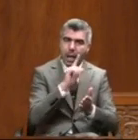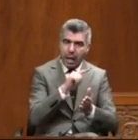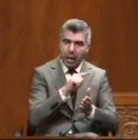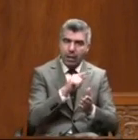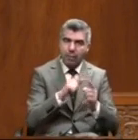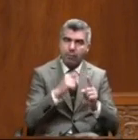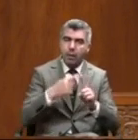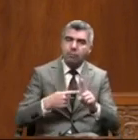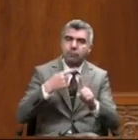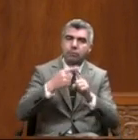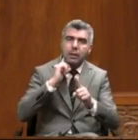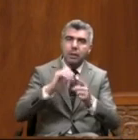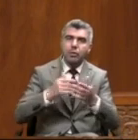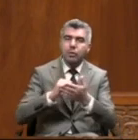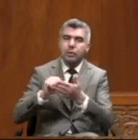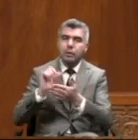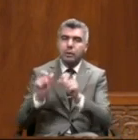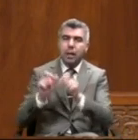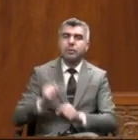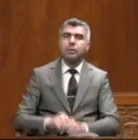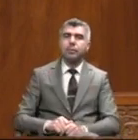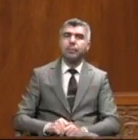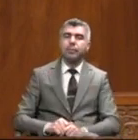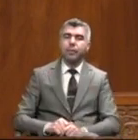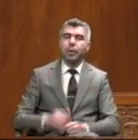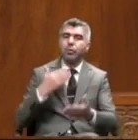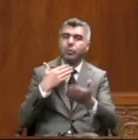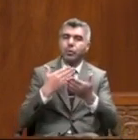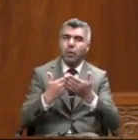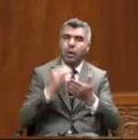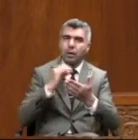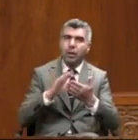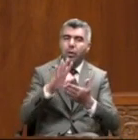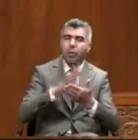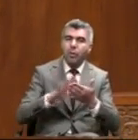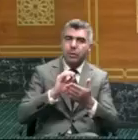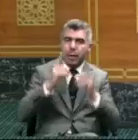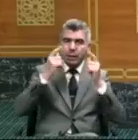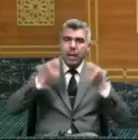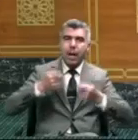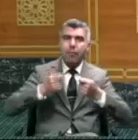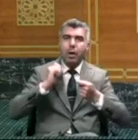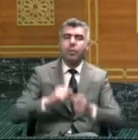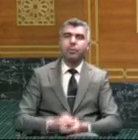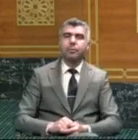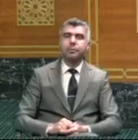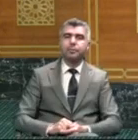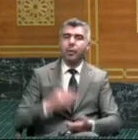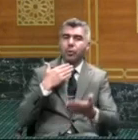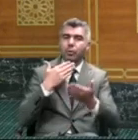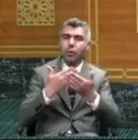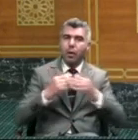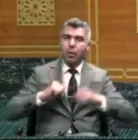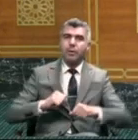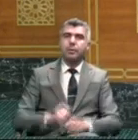للرفع من القدره الشرائيه لهذه الشريحه شكرا على حسن انتباهكم والسلام عليكم شكرا السيد